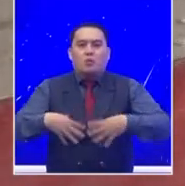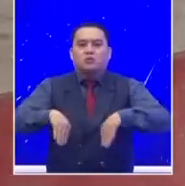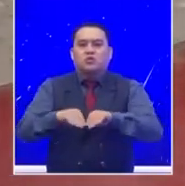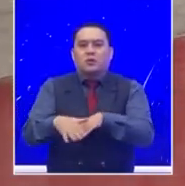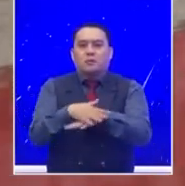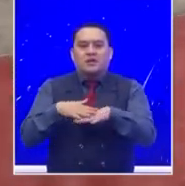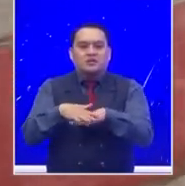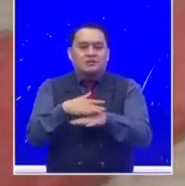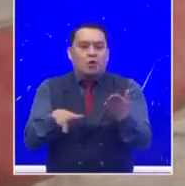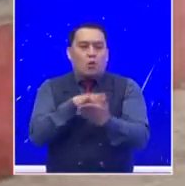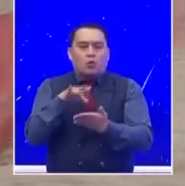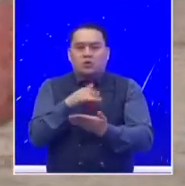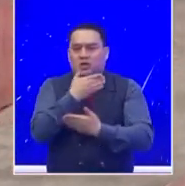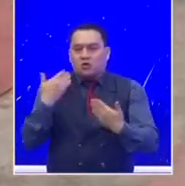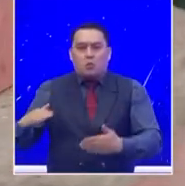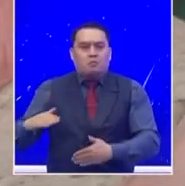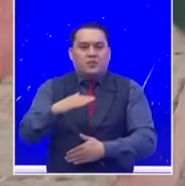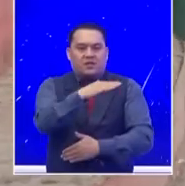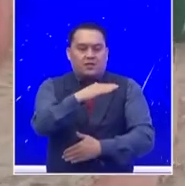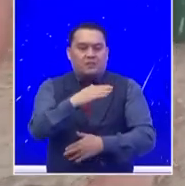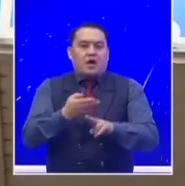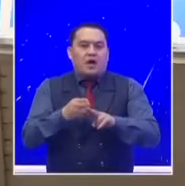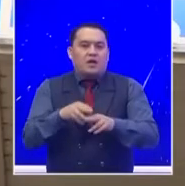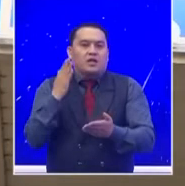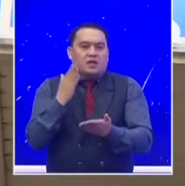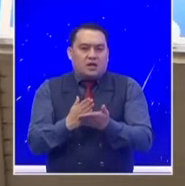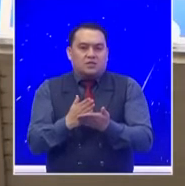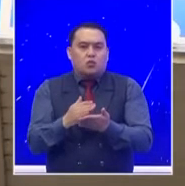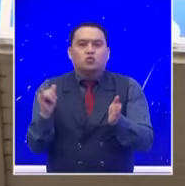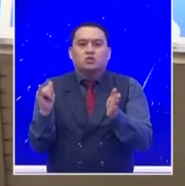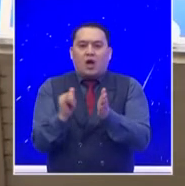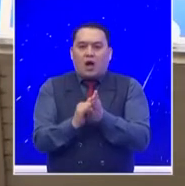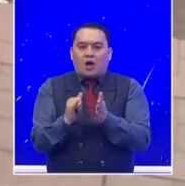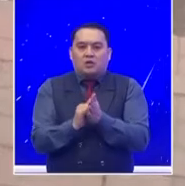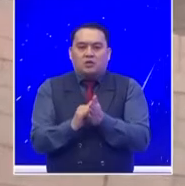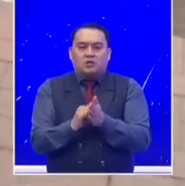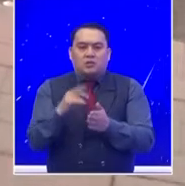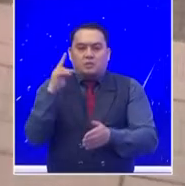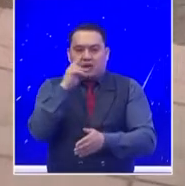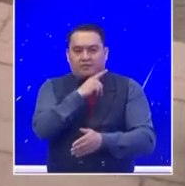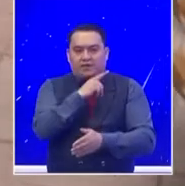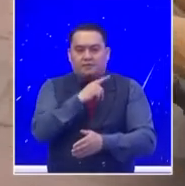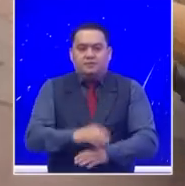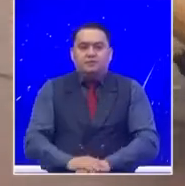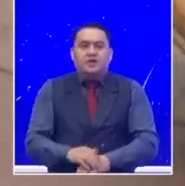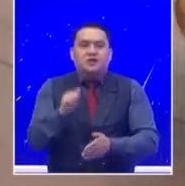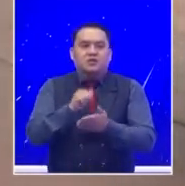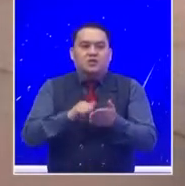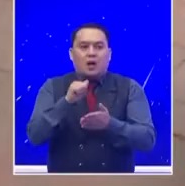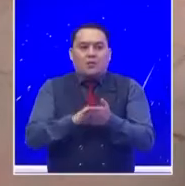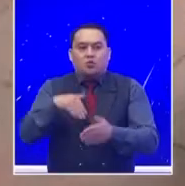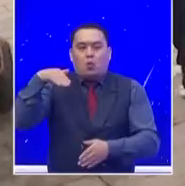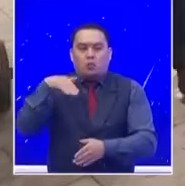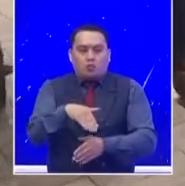местах города отсутствуют пандусы и тактильные плитки, а имеющиеся установлены ненадлежащим образом. Претензии есть и к спускам